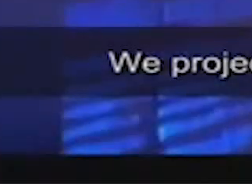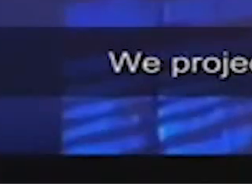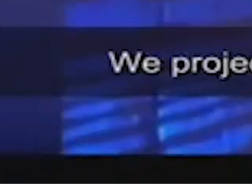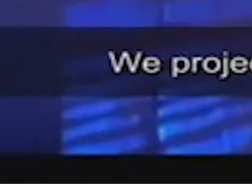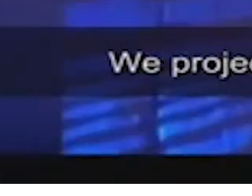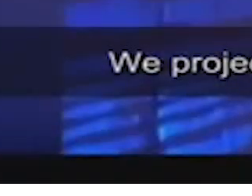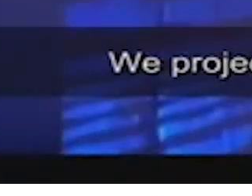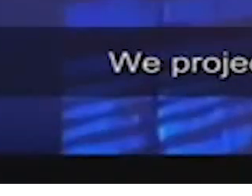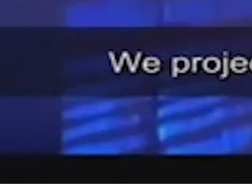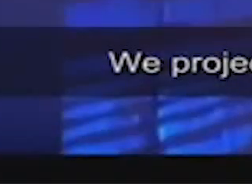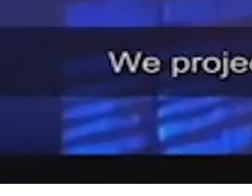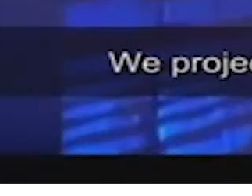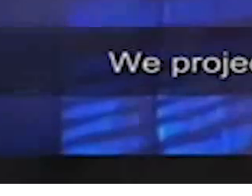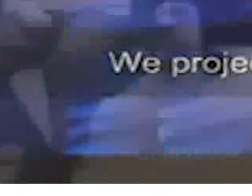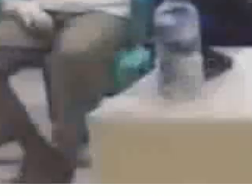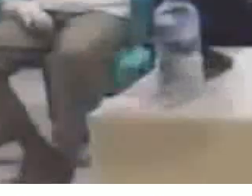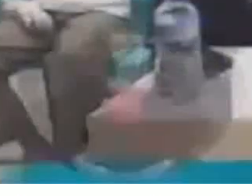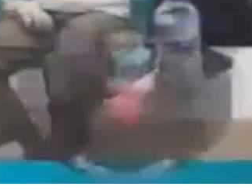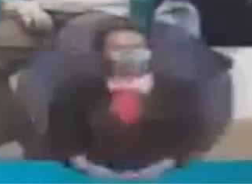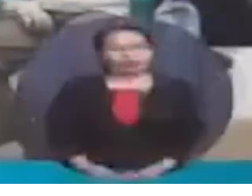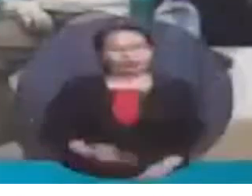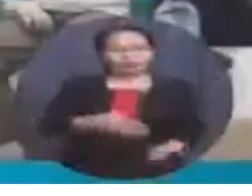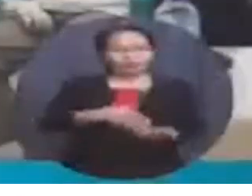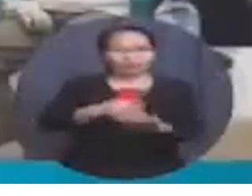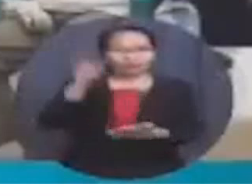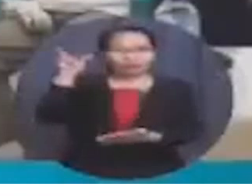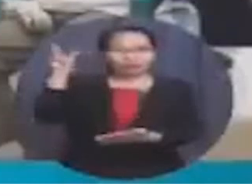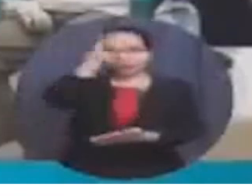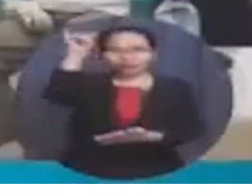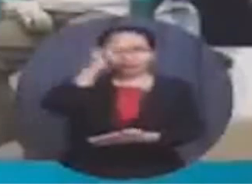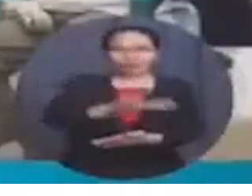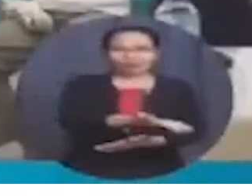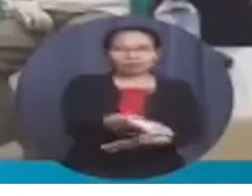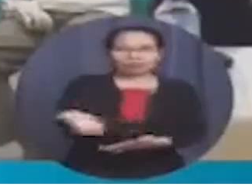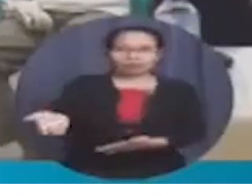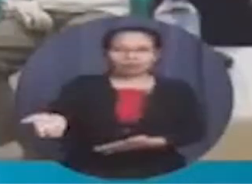Di ka na nahiya dyan? Libo-libo yan nakikinig sa'yo, ginagago mo.